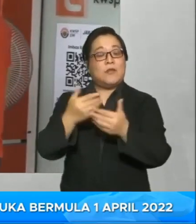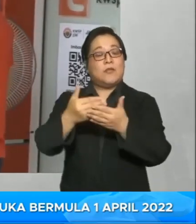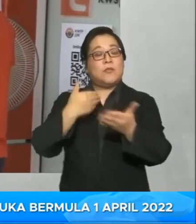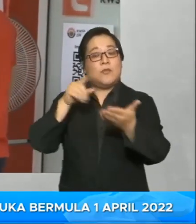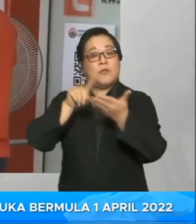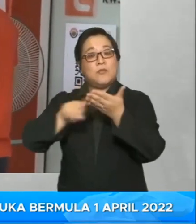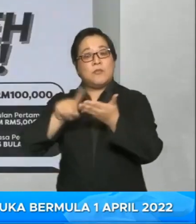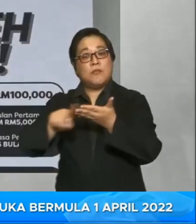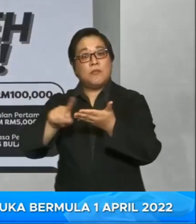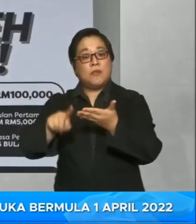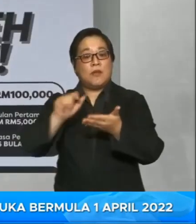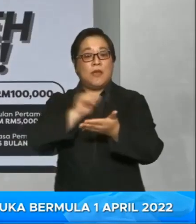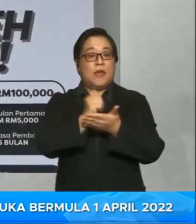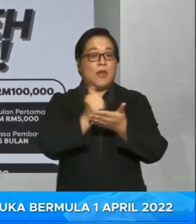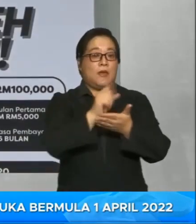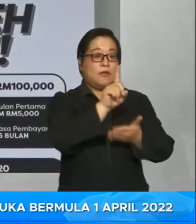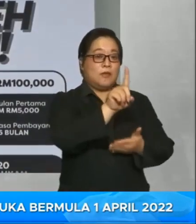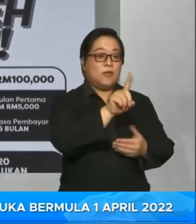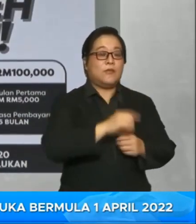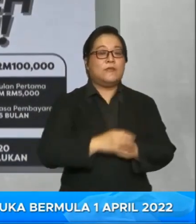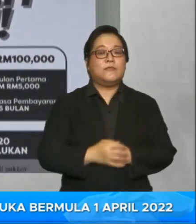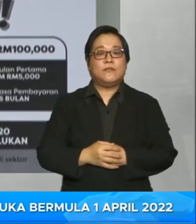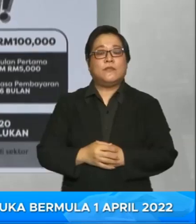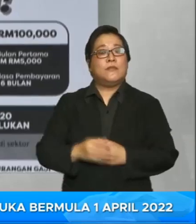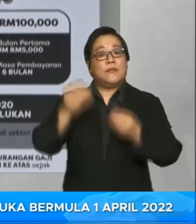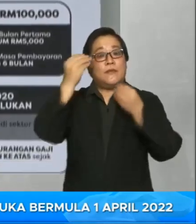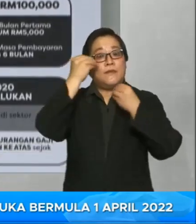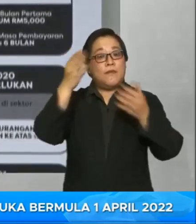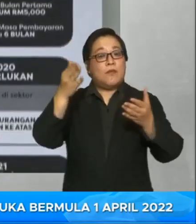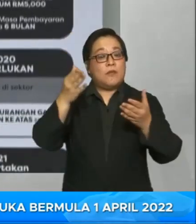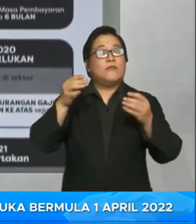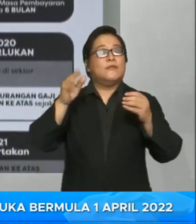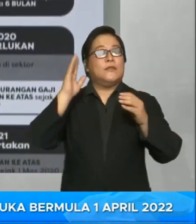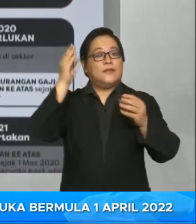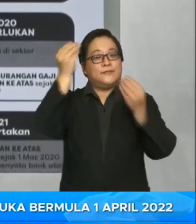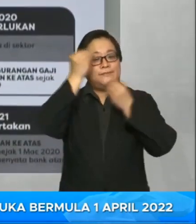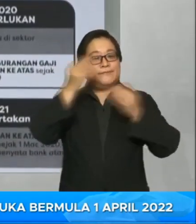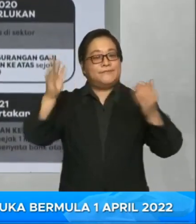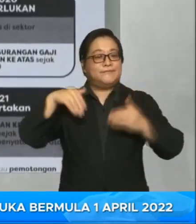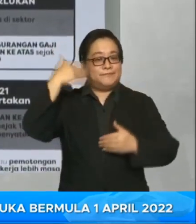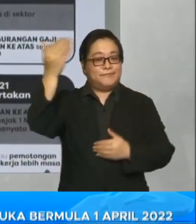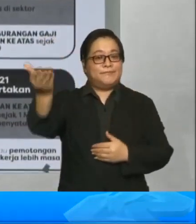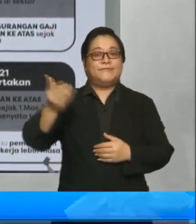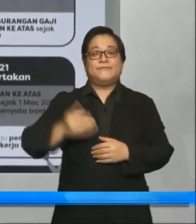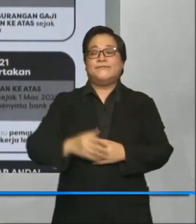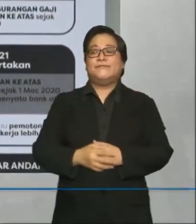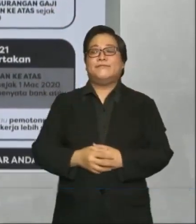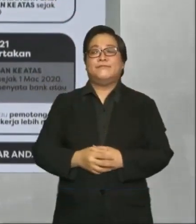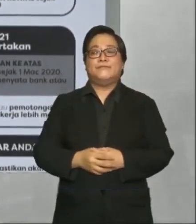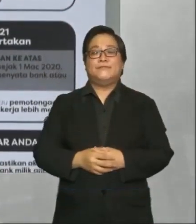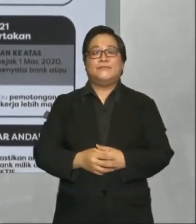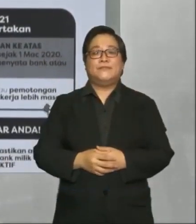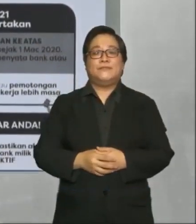mengakses simpanan dalam account 1 dan sebelum lanjut akan dimaklumkan kalau